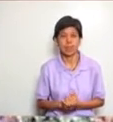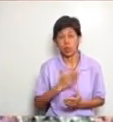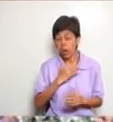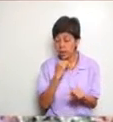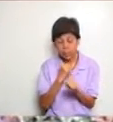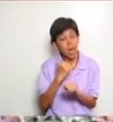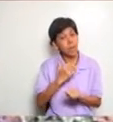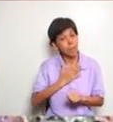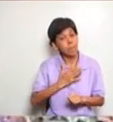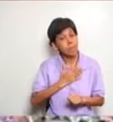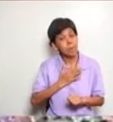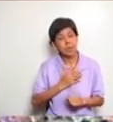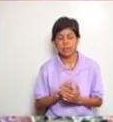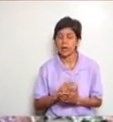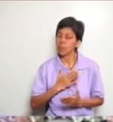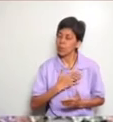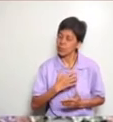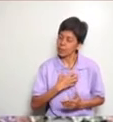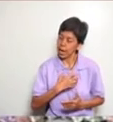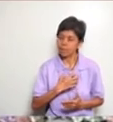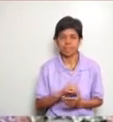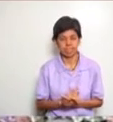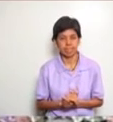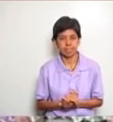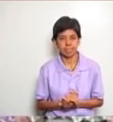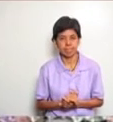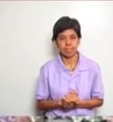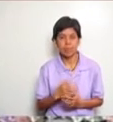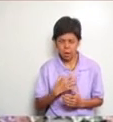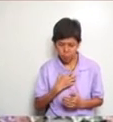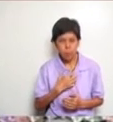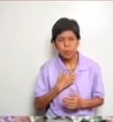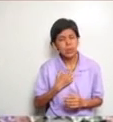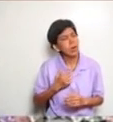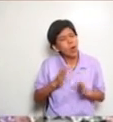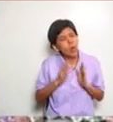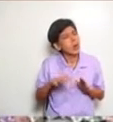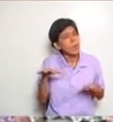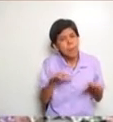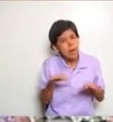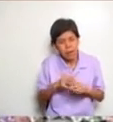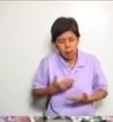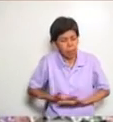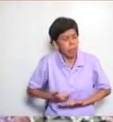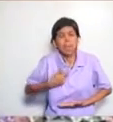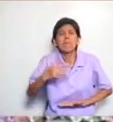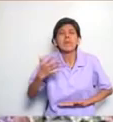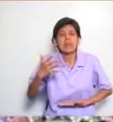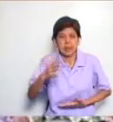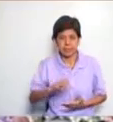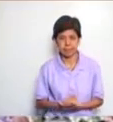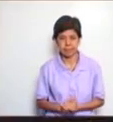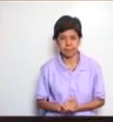ถ้เป็ไปได้ไม่ซ้บนะผมอยากจะใช้สมาริมากเลย เพรว่าผมมักระจอกควอยางฝึสมารถิไม่ถึงะครั